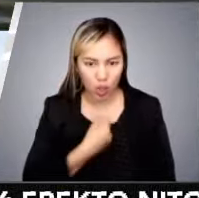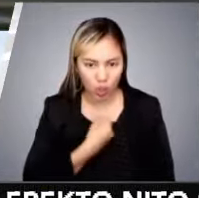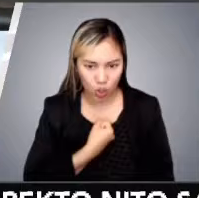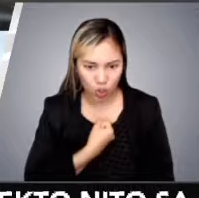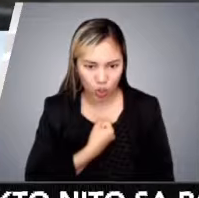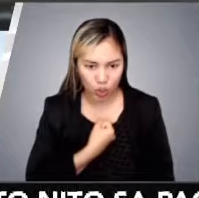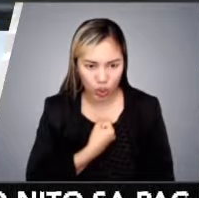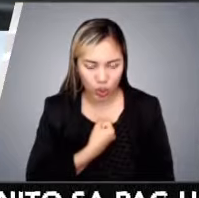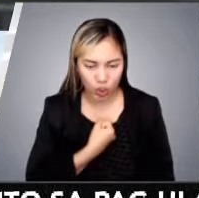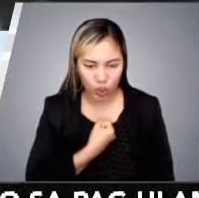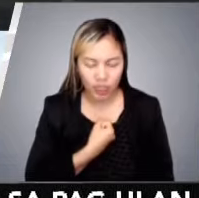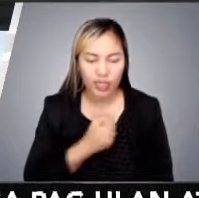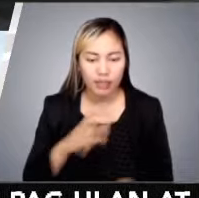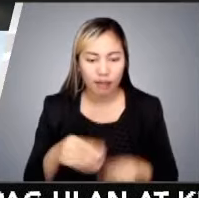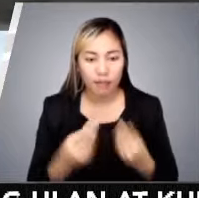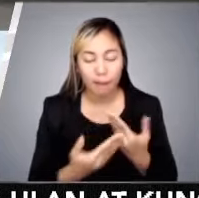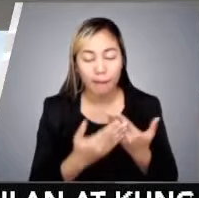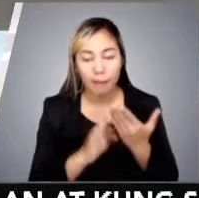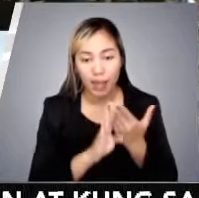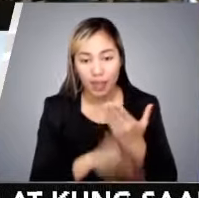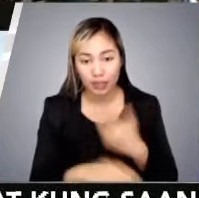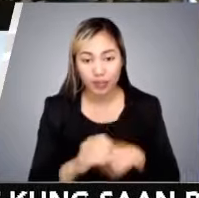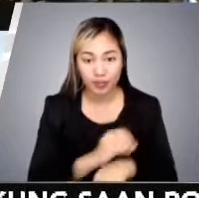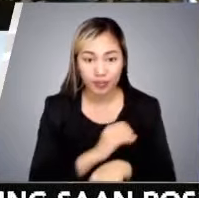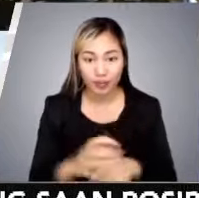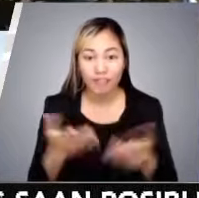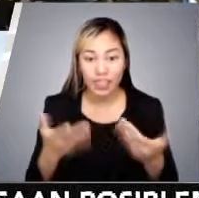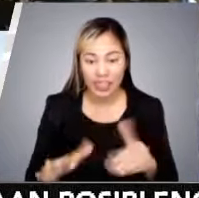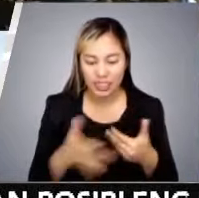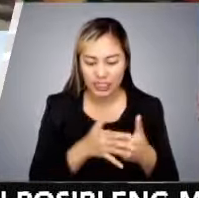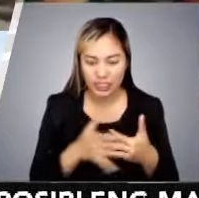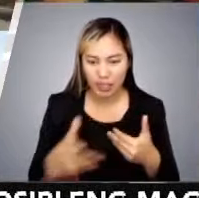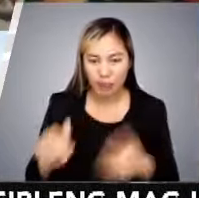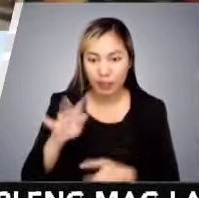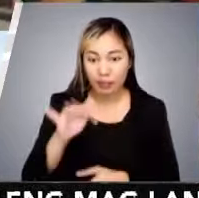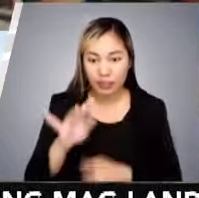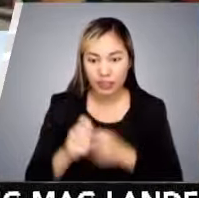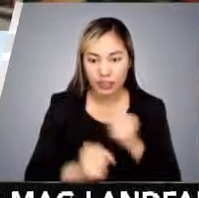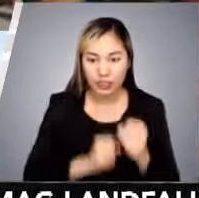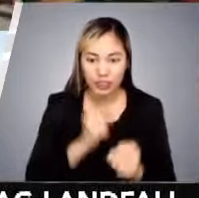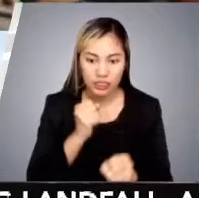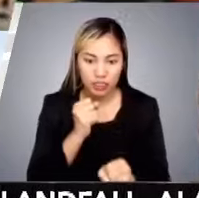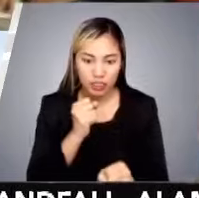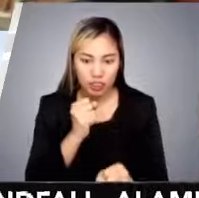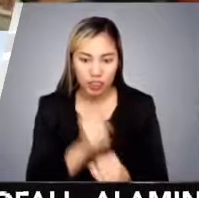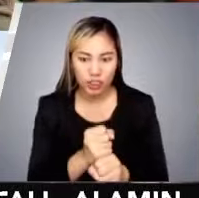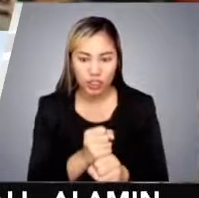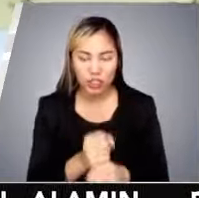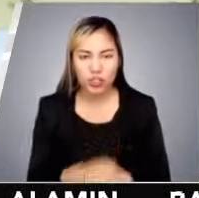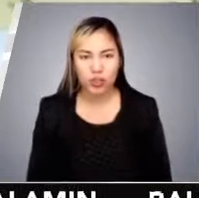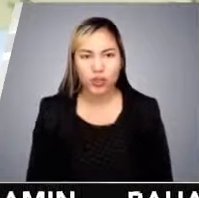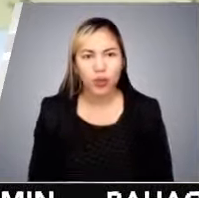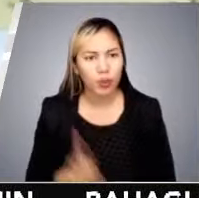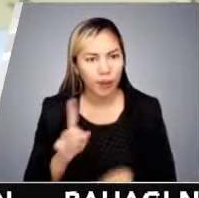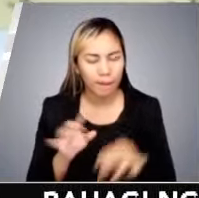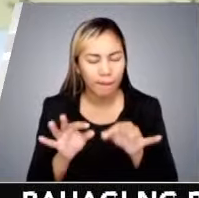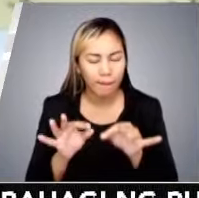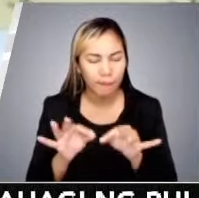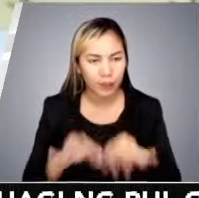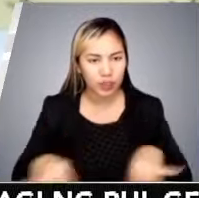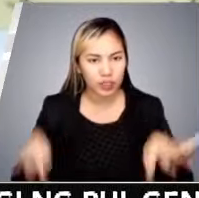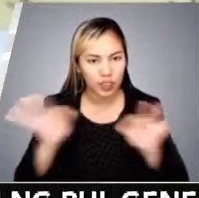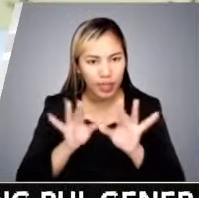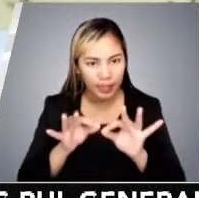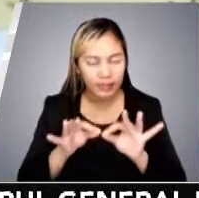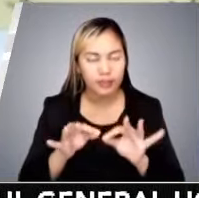ang pagpapatakbo pagkatapos ng concession period. I think what's the most important advantage ng private concessionaire